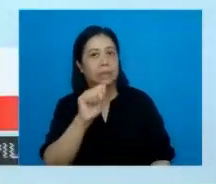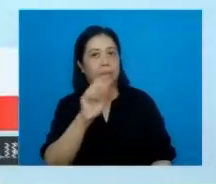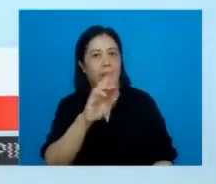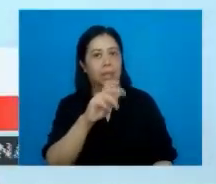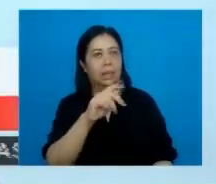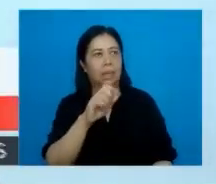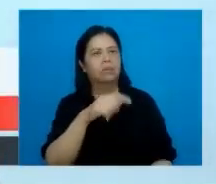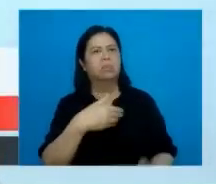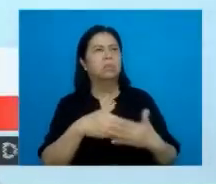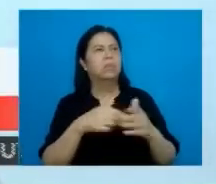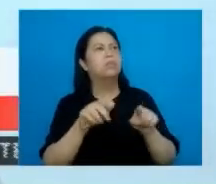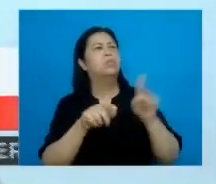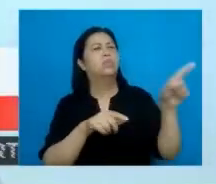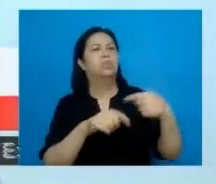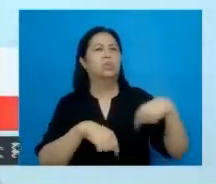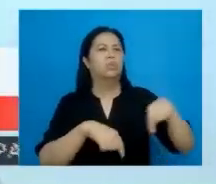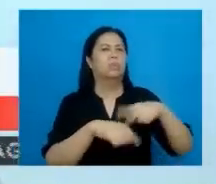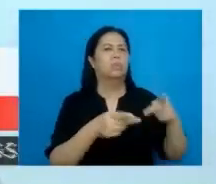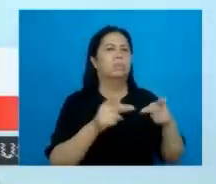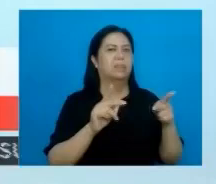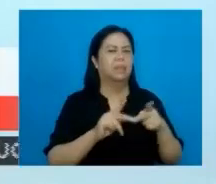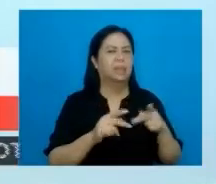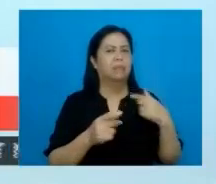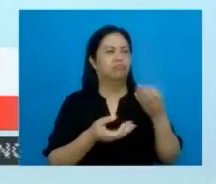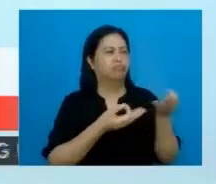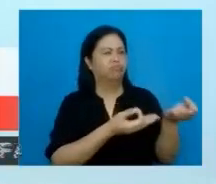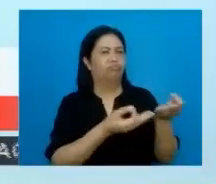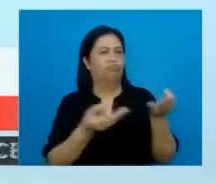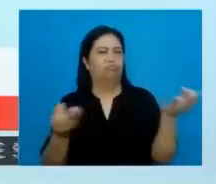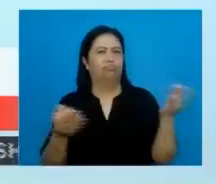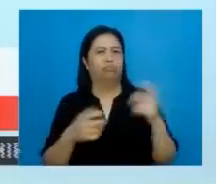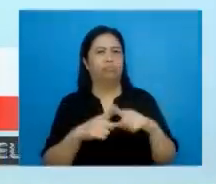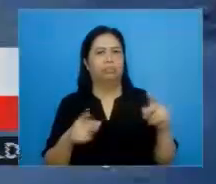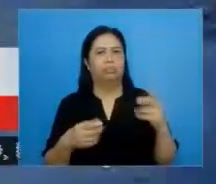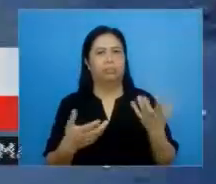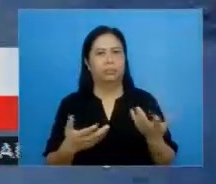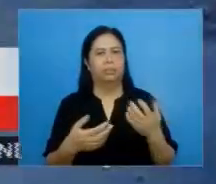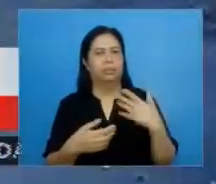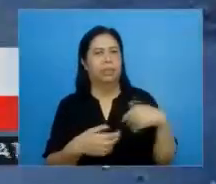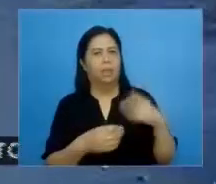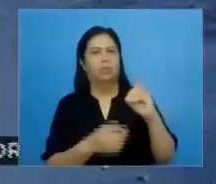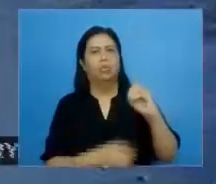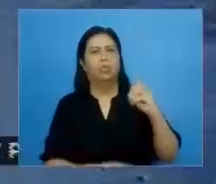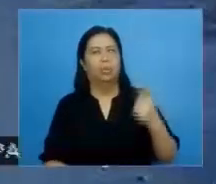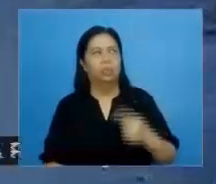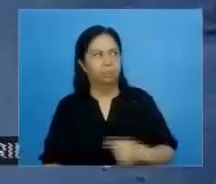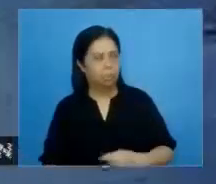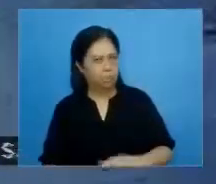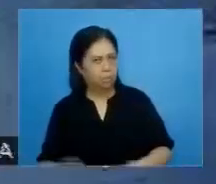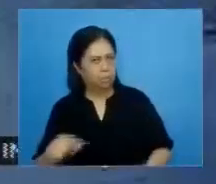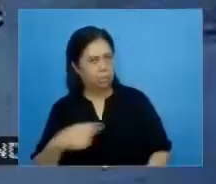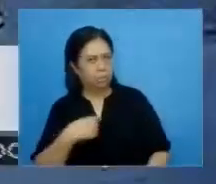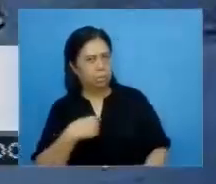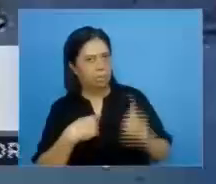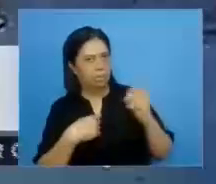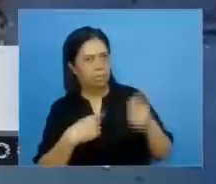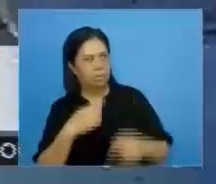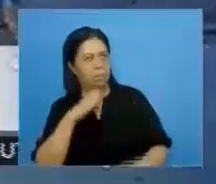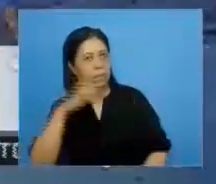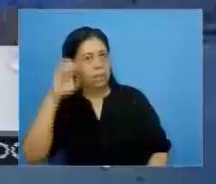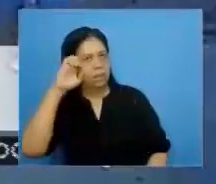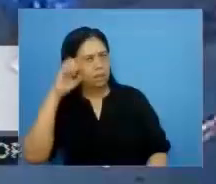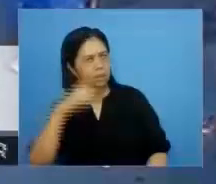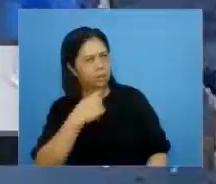amin. Kasi magpapakain lang naman ako nung mga aso doon. Sumabat po yung si Enrique. Ang sabi po